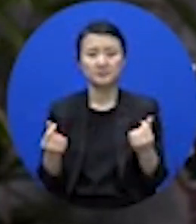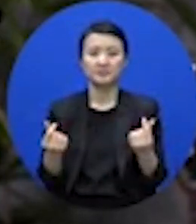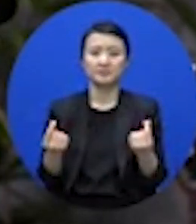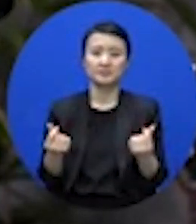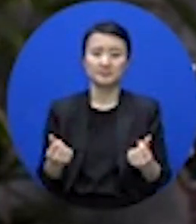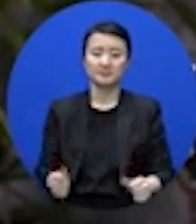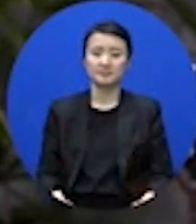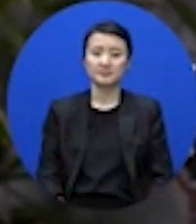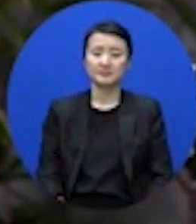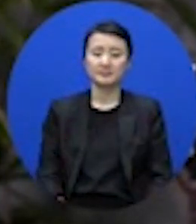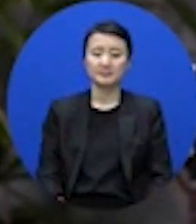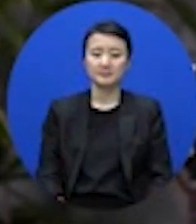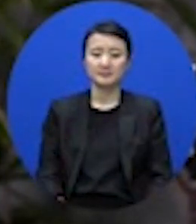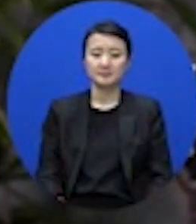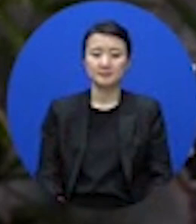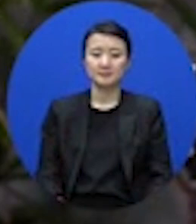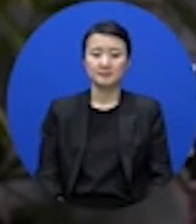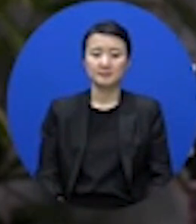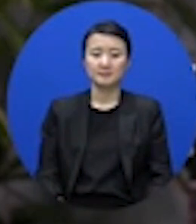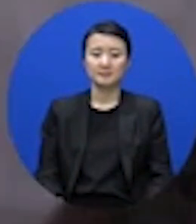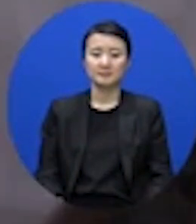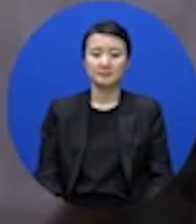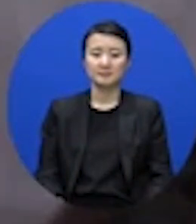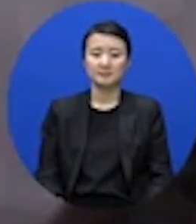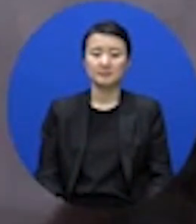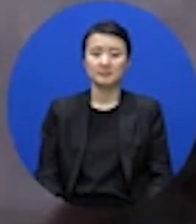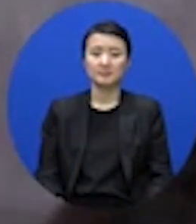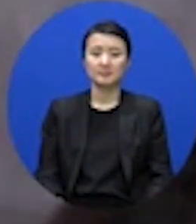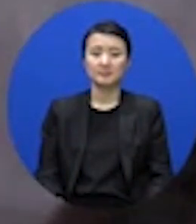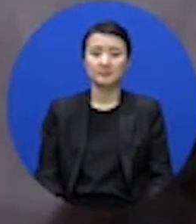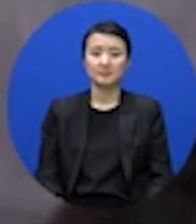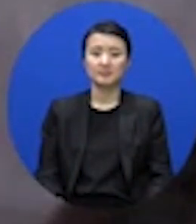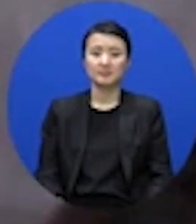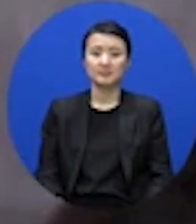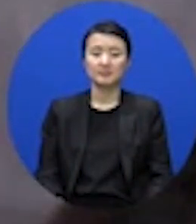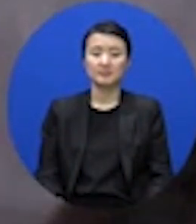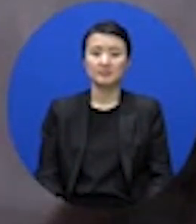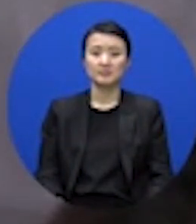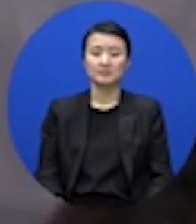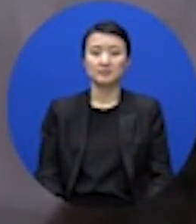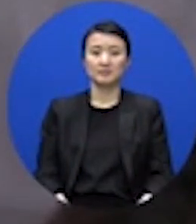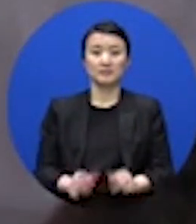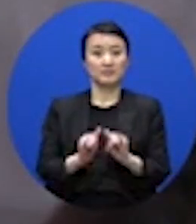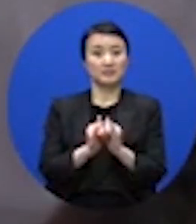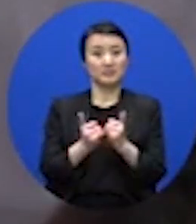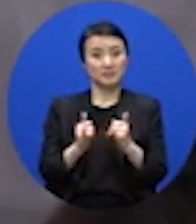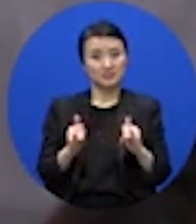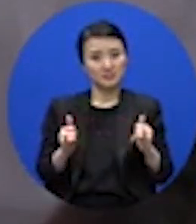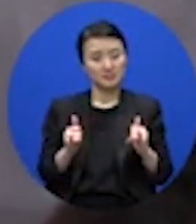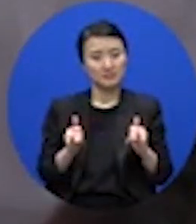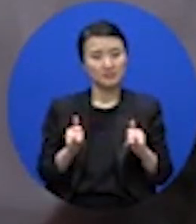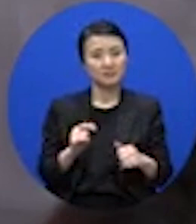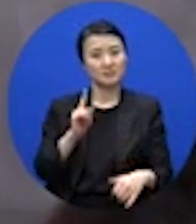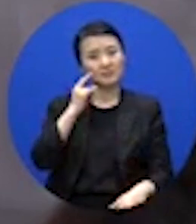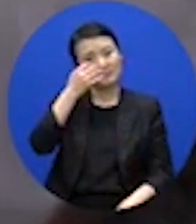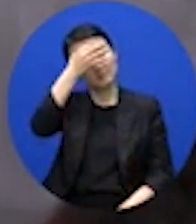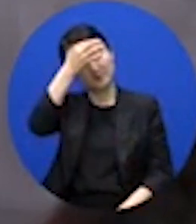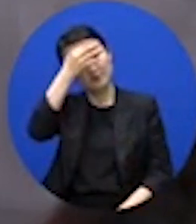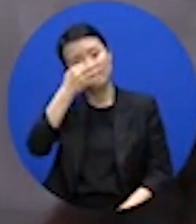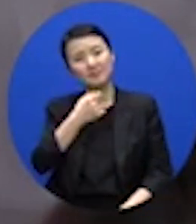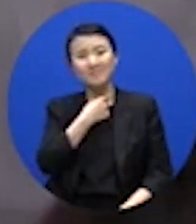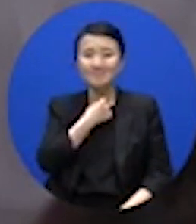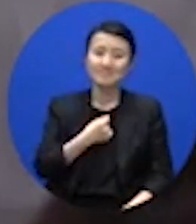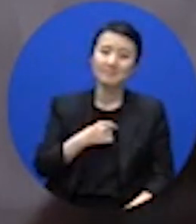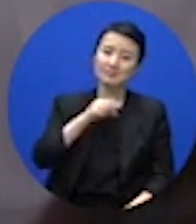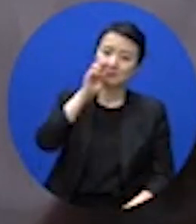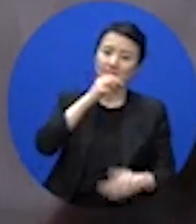비슷해요. 비슷하게 구성이 되어 있어서 사람들이 예술을 왜 음악 좋아하고 음악 듣고 싶어하고 노래방 가고